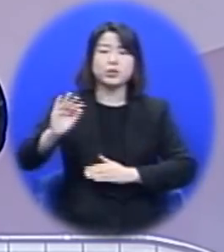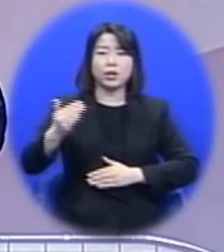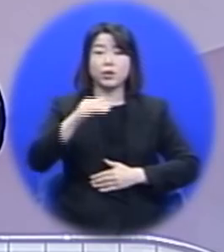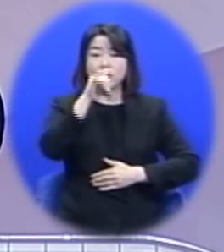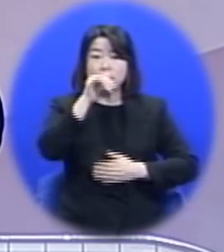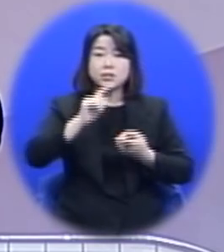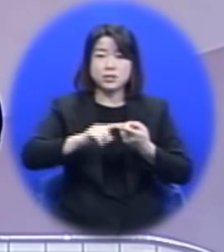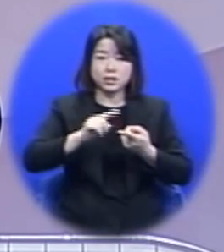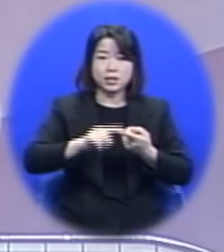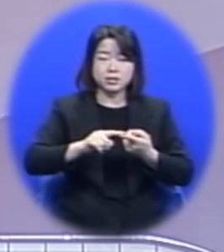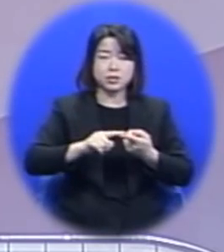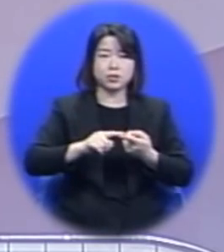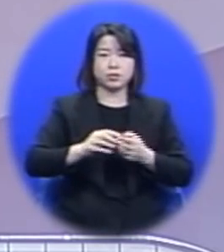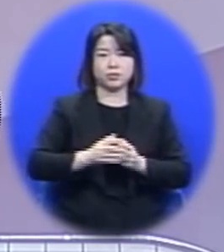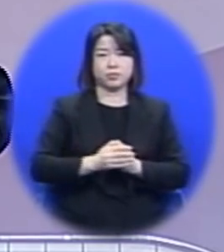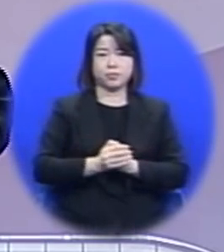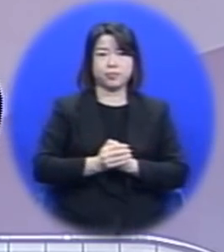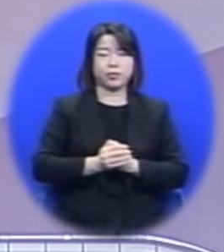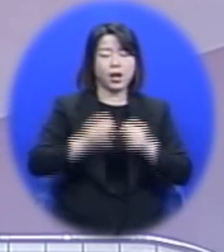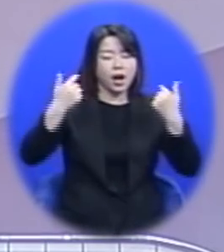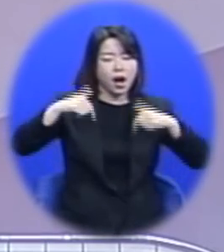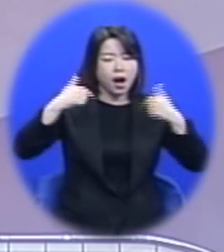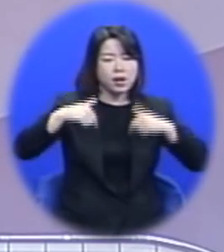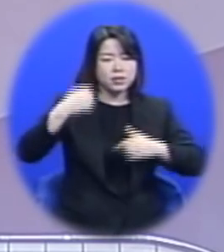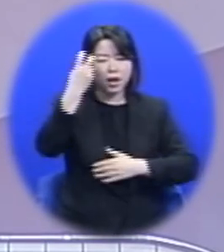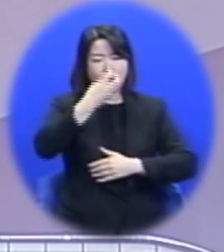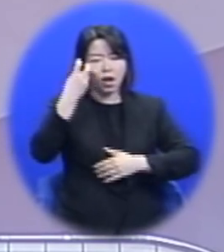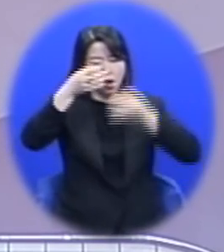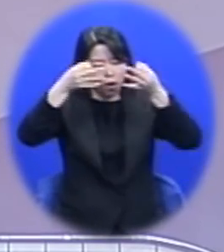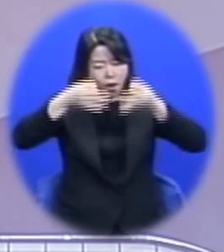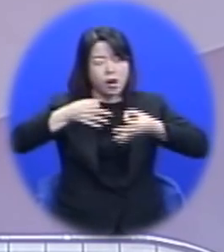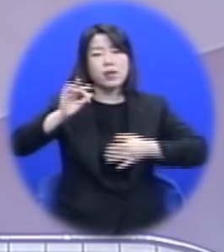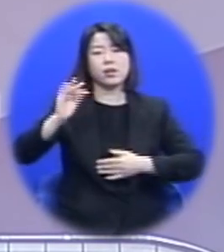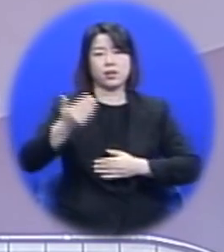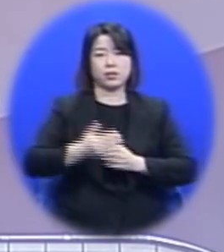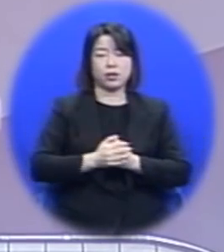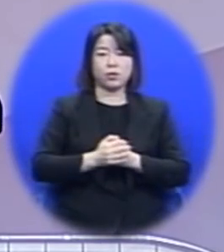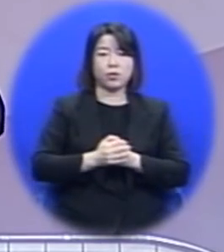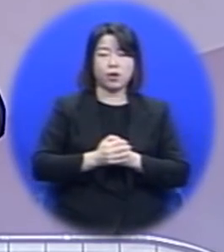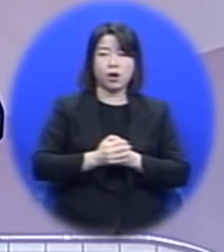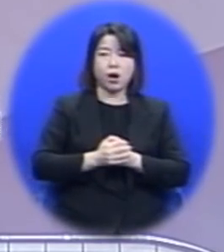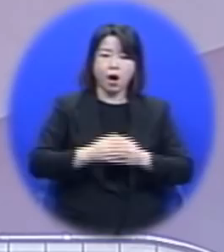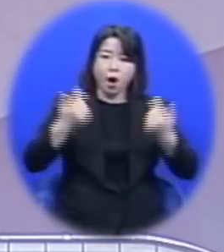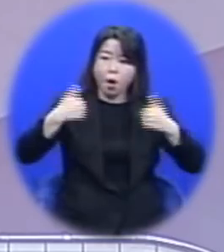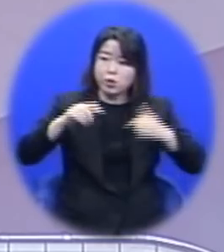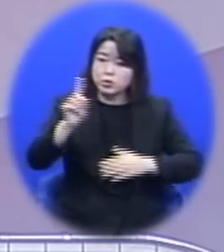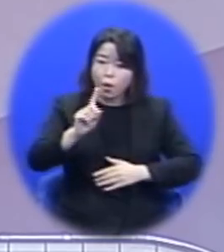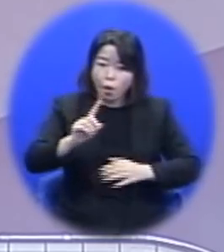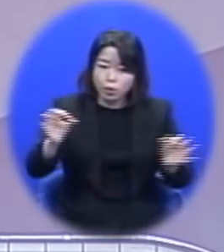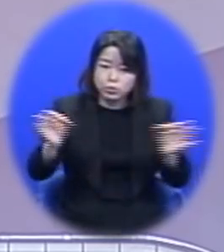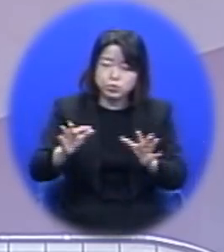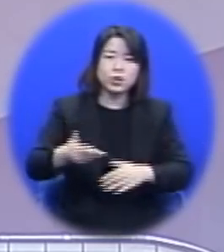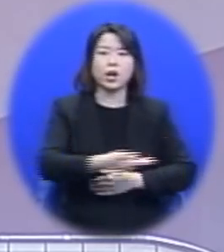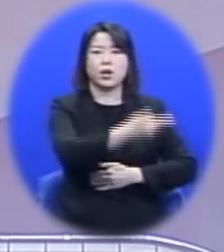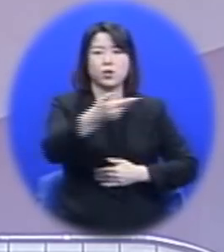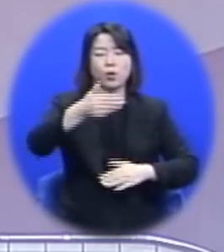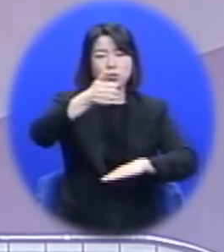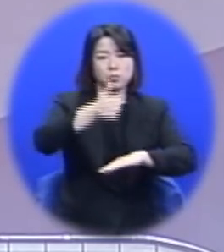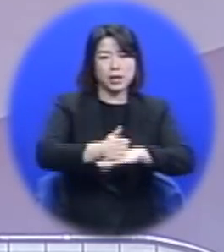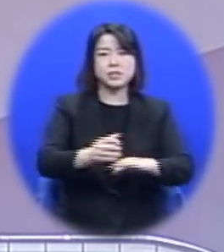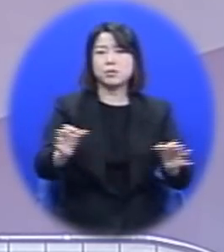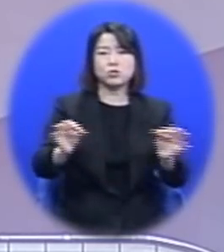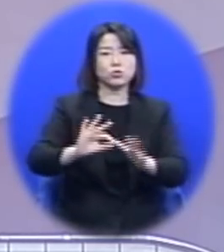준비되어져 있는지 늘 확인하고 살아야 됩니다. 언제 어느 순간이 여러분의 마지막 날인지